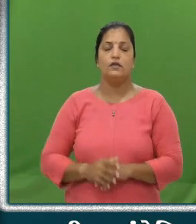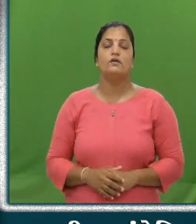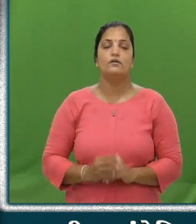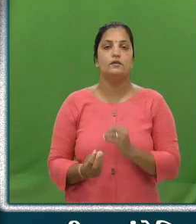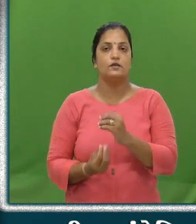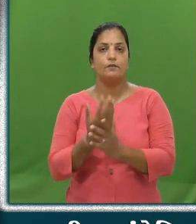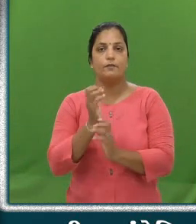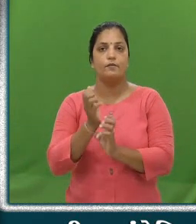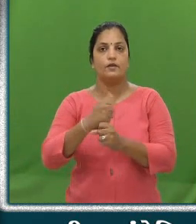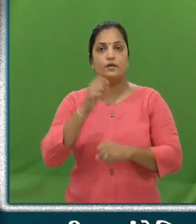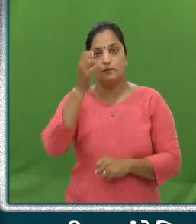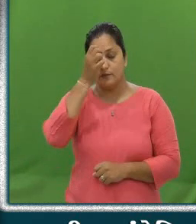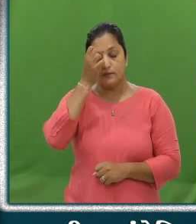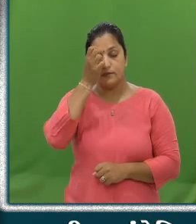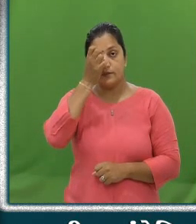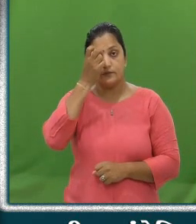નિર્માણ પામતી હોય છે